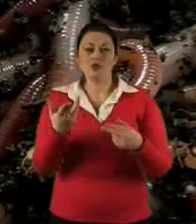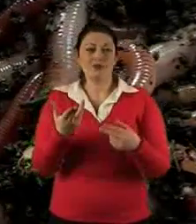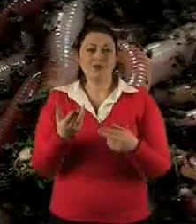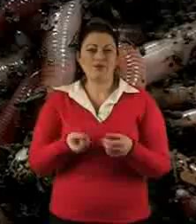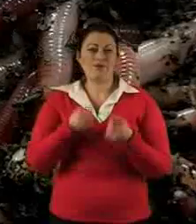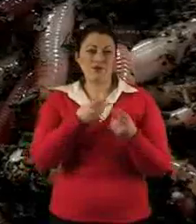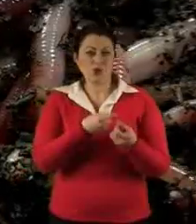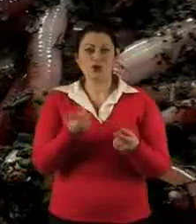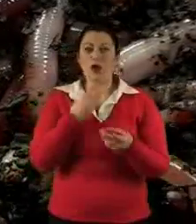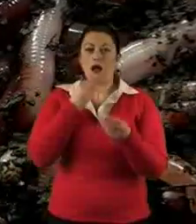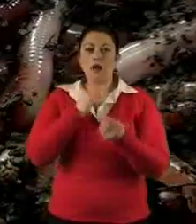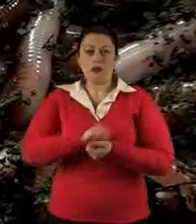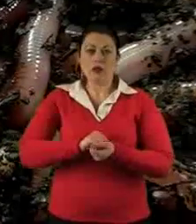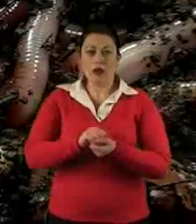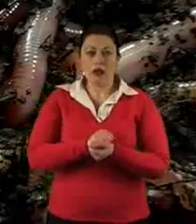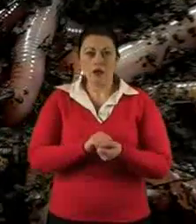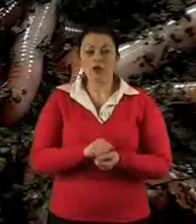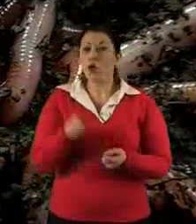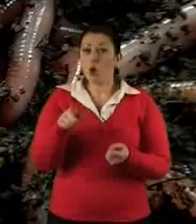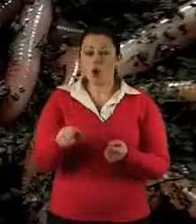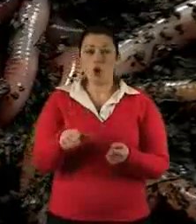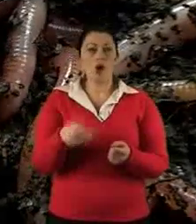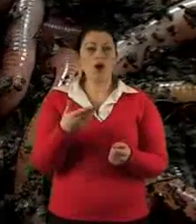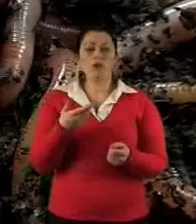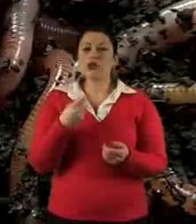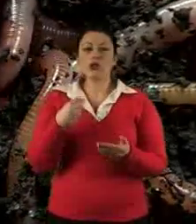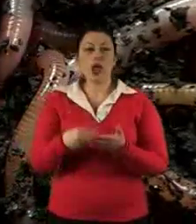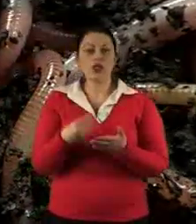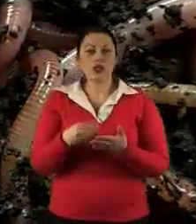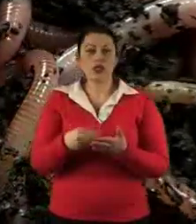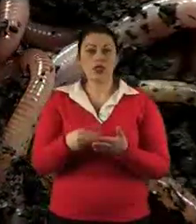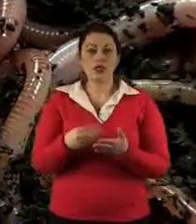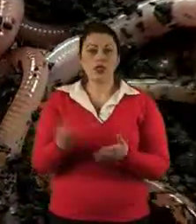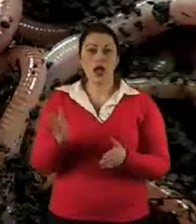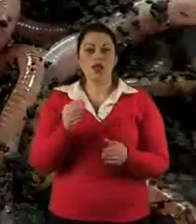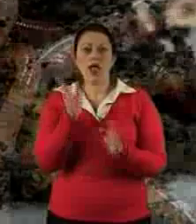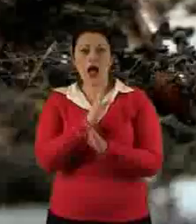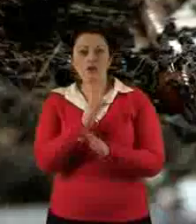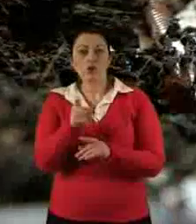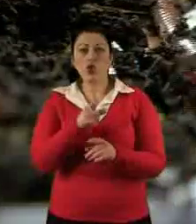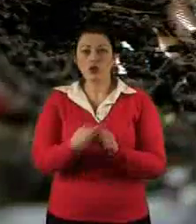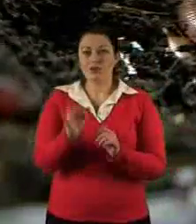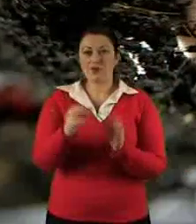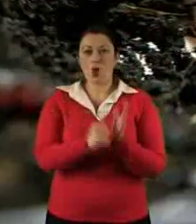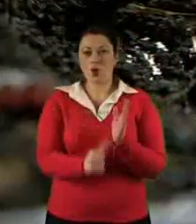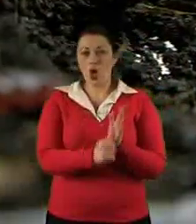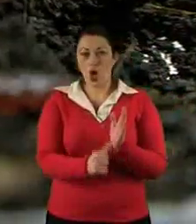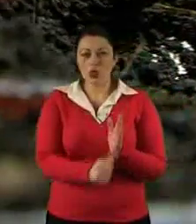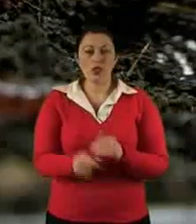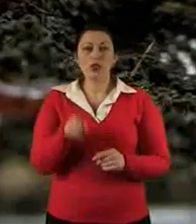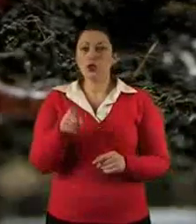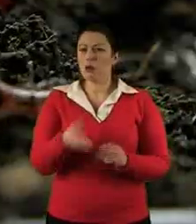resztki biologiczne, trawią je. Cenny biohumus, jeden z najlepszych naturalnych nawozów, to nic innego jak